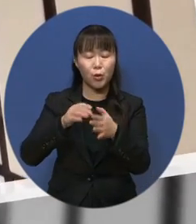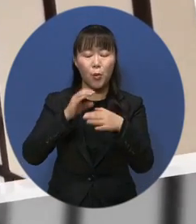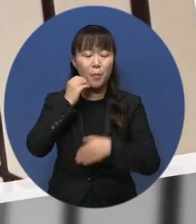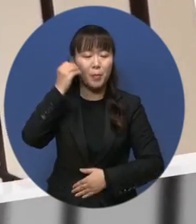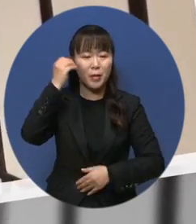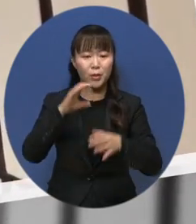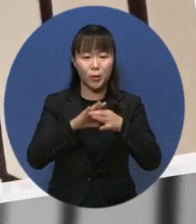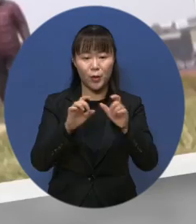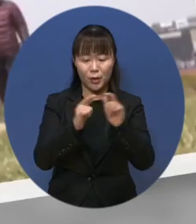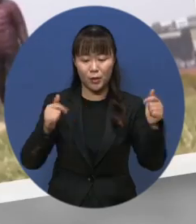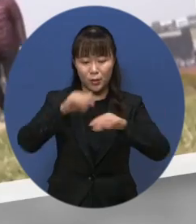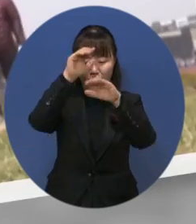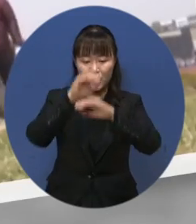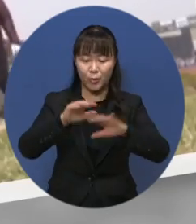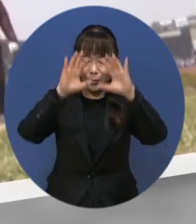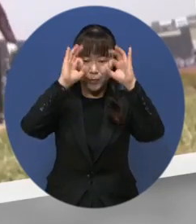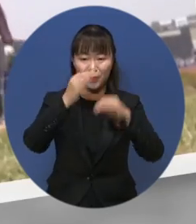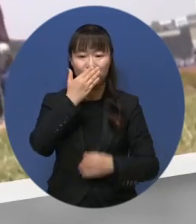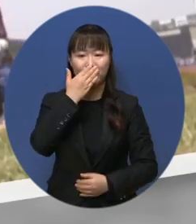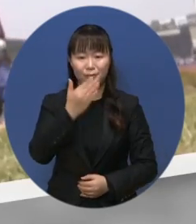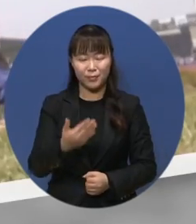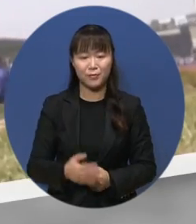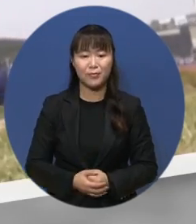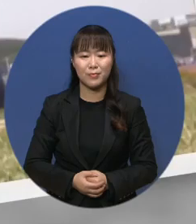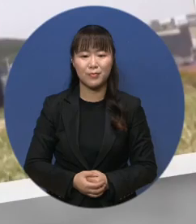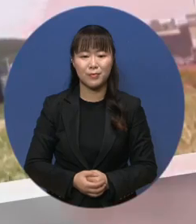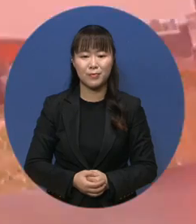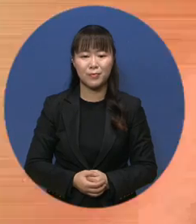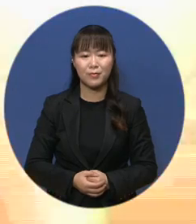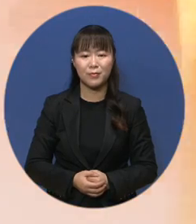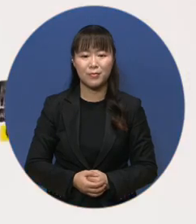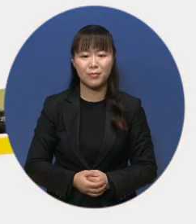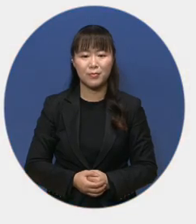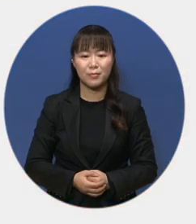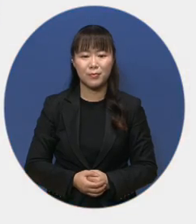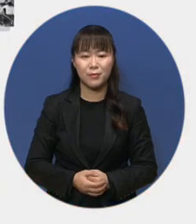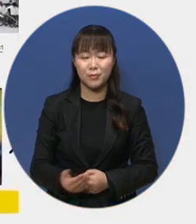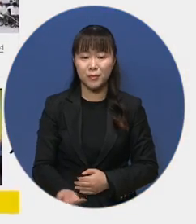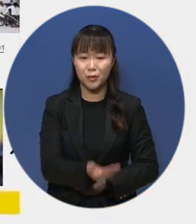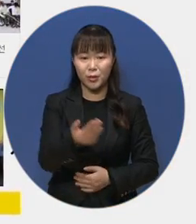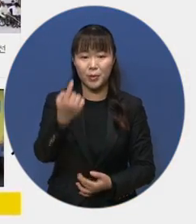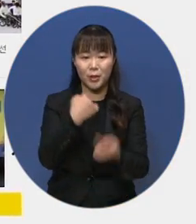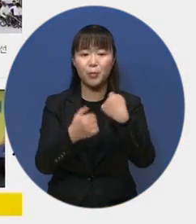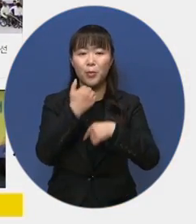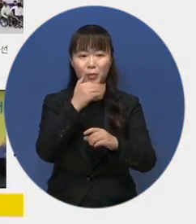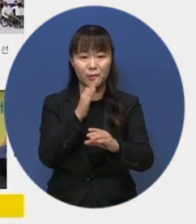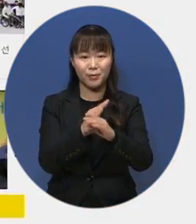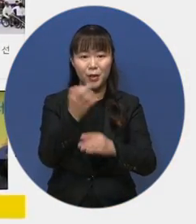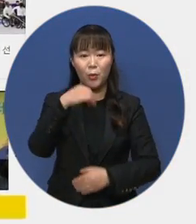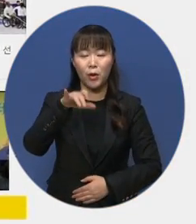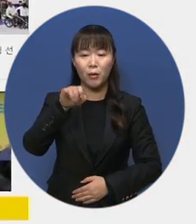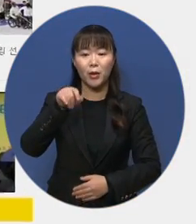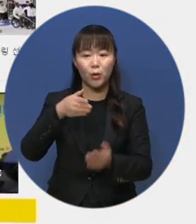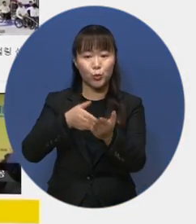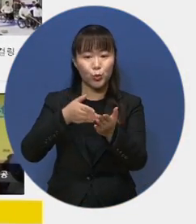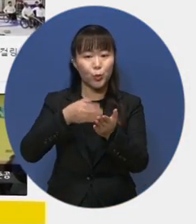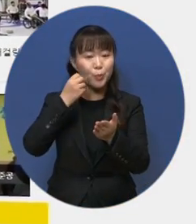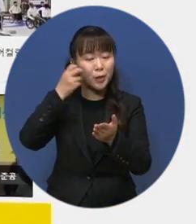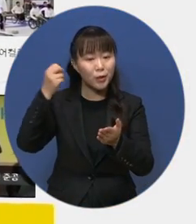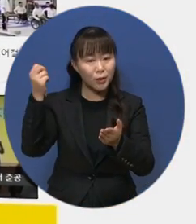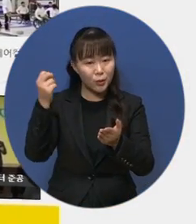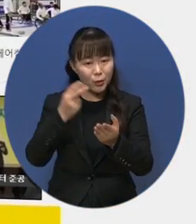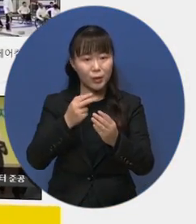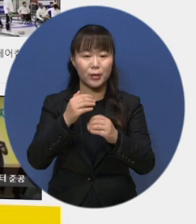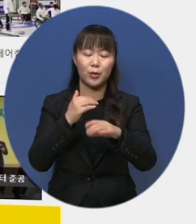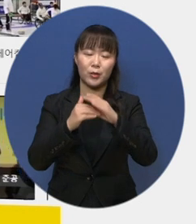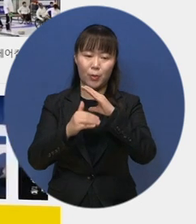웰페어뉴스 홈페이지를 통해 보다 다양한 소식을 접할 수 있습니다. 시청자 여러분의 제보를 기다립니다. 웰페어뉴스